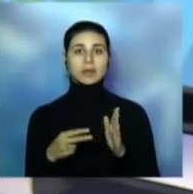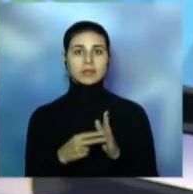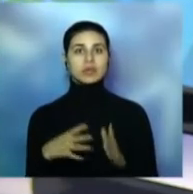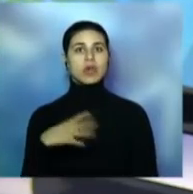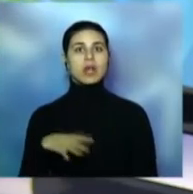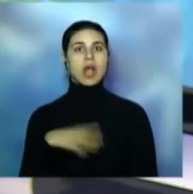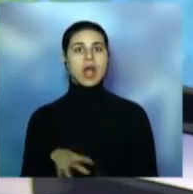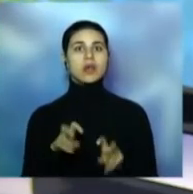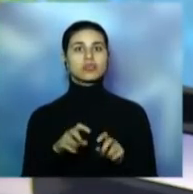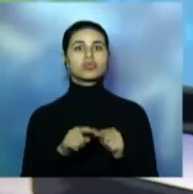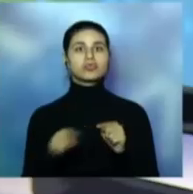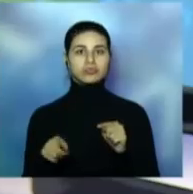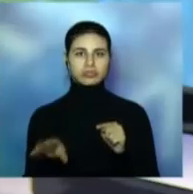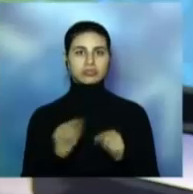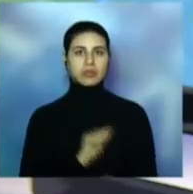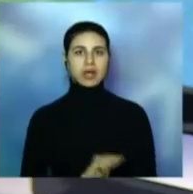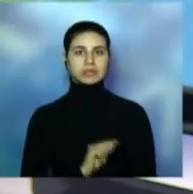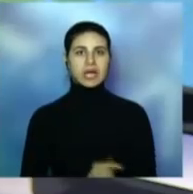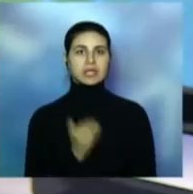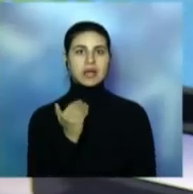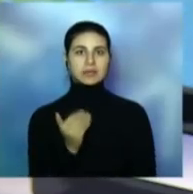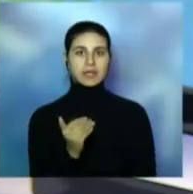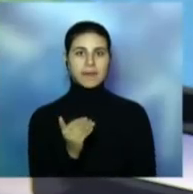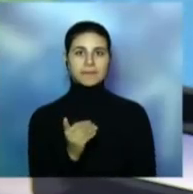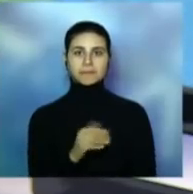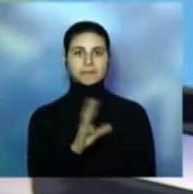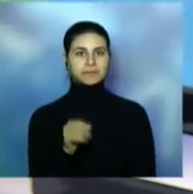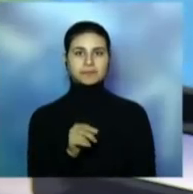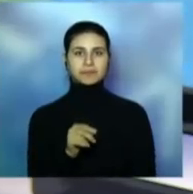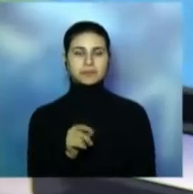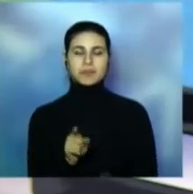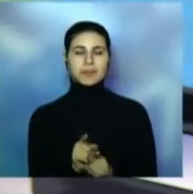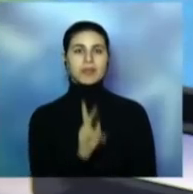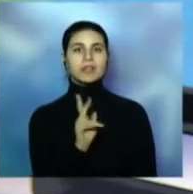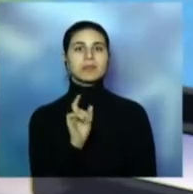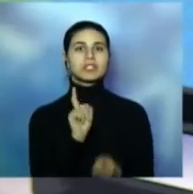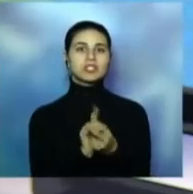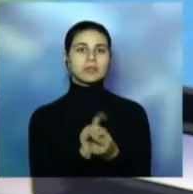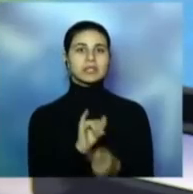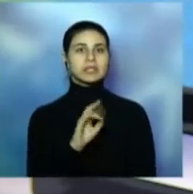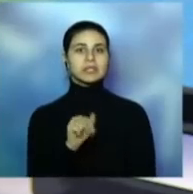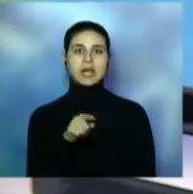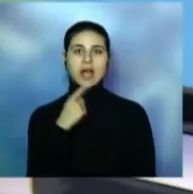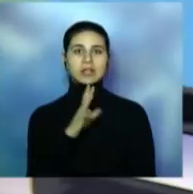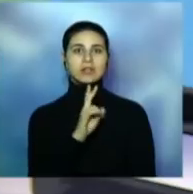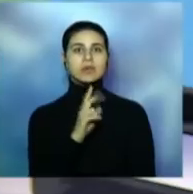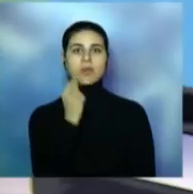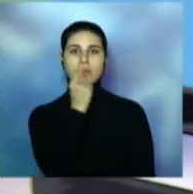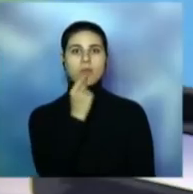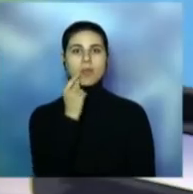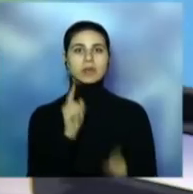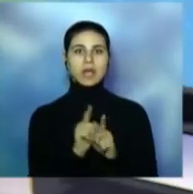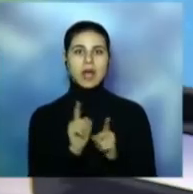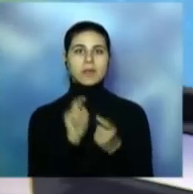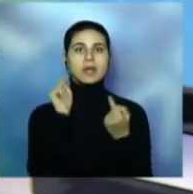ქართულ საზოგადოებას ადრეც ახასიათებდა, წარმოუდგენელია ვინმე სადმე შეხვდე და არ თქვან, რომ ის პომადა უფრო გიხდებოდა, გასუქებულ